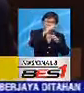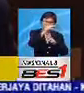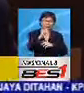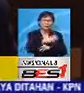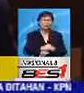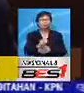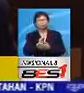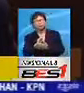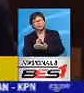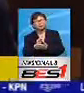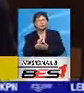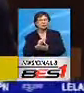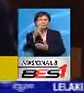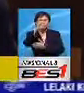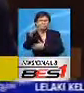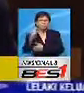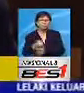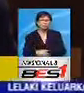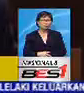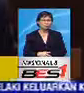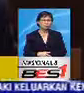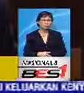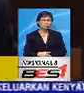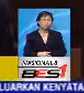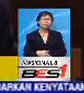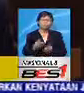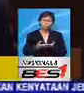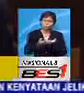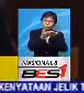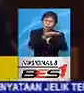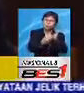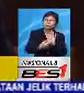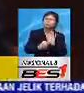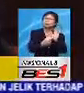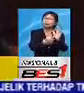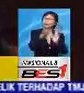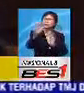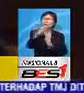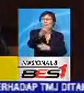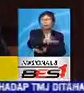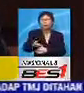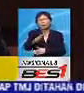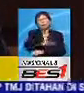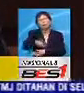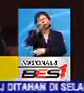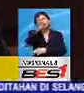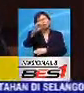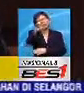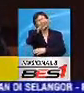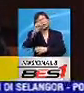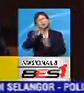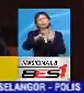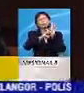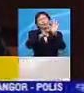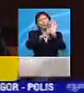class company companies will presented their product to about 400 delegate